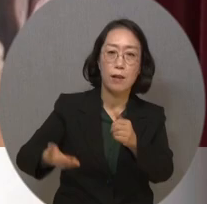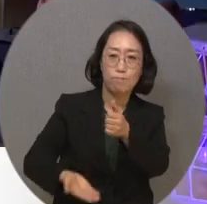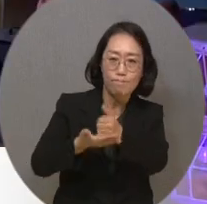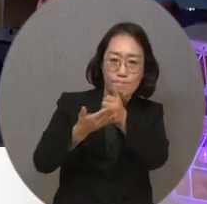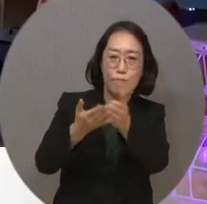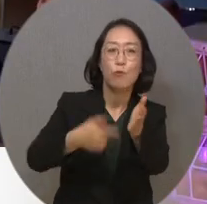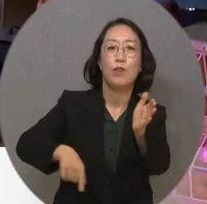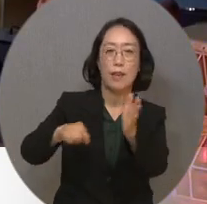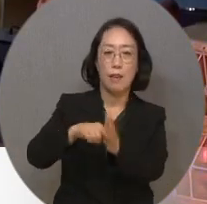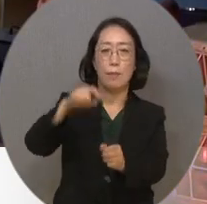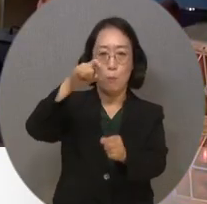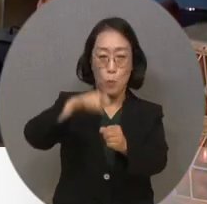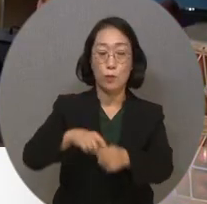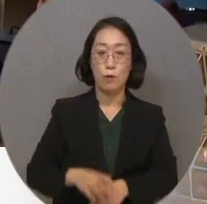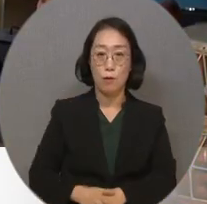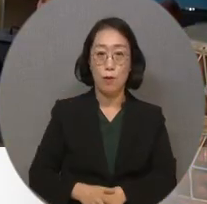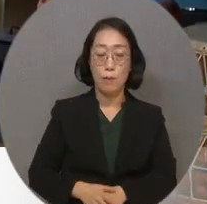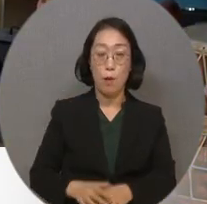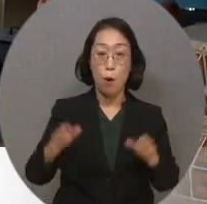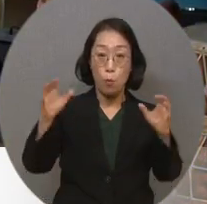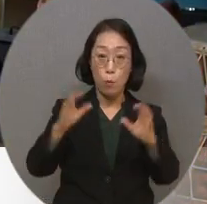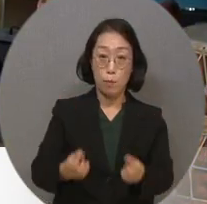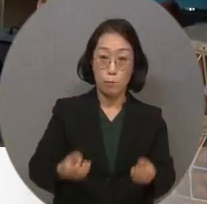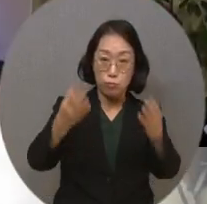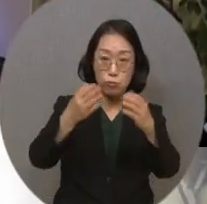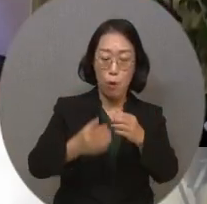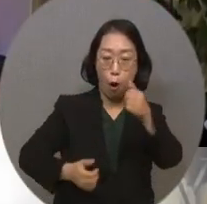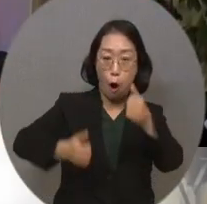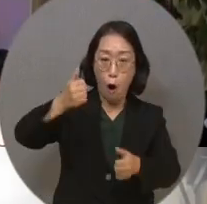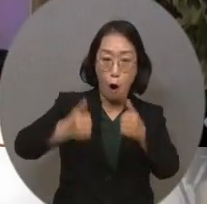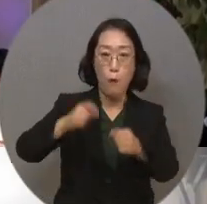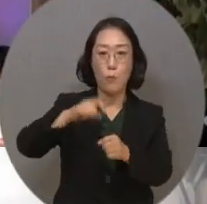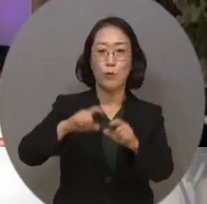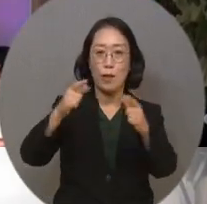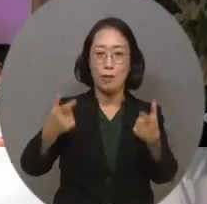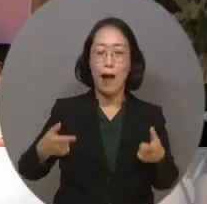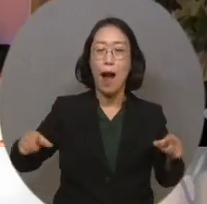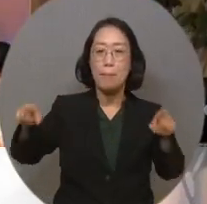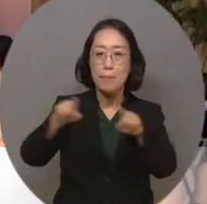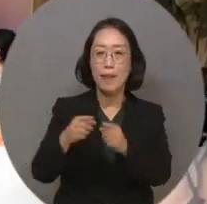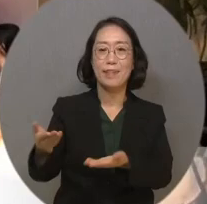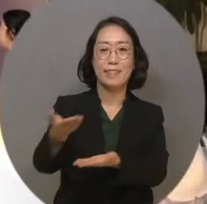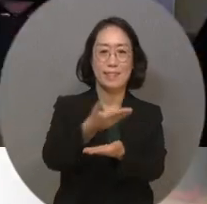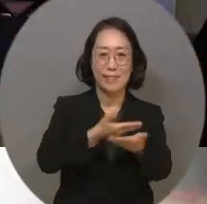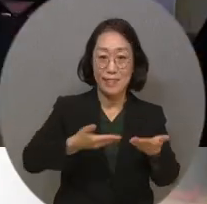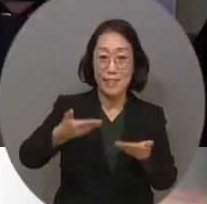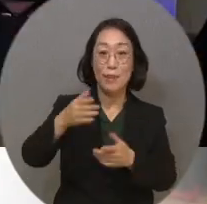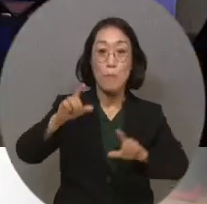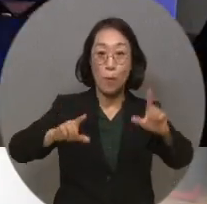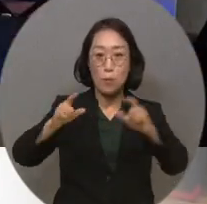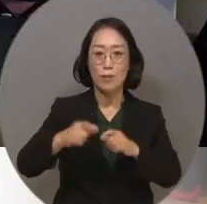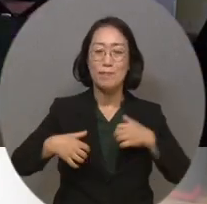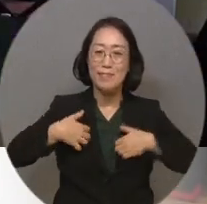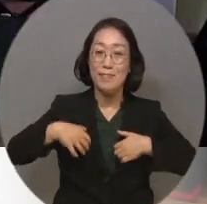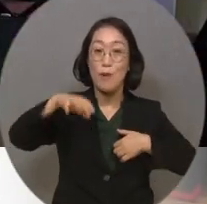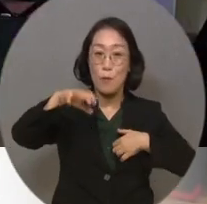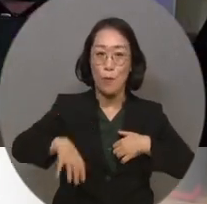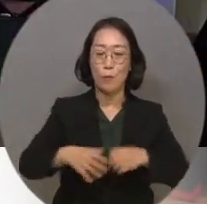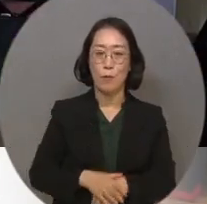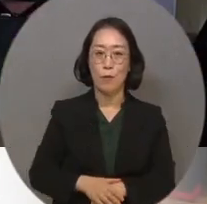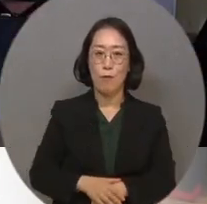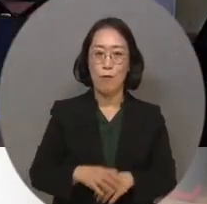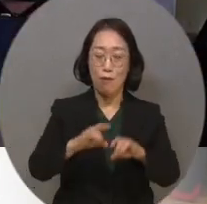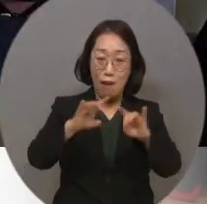행사입니다 이번 행사는 승자와 패자가 아닌 함께 즐기는 행복한 시간으로서 미라클 보이즈와 각